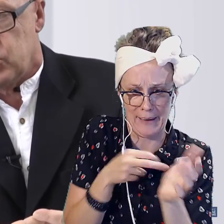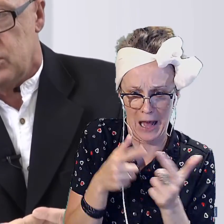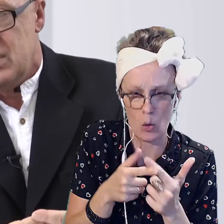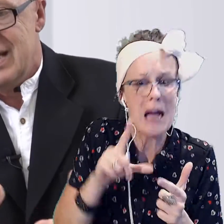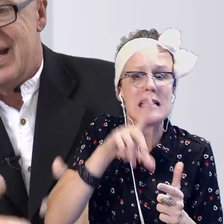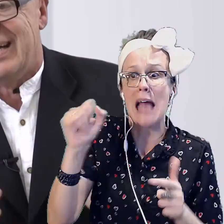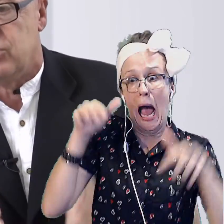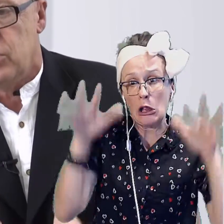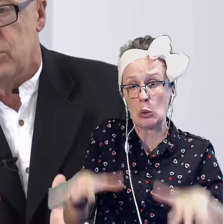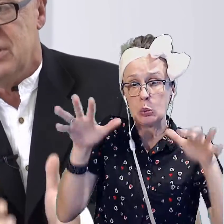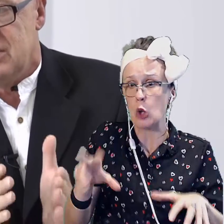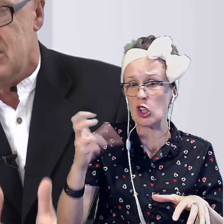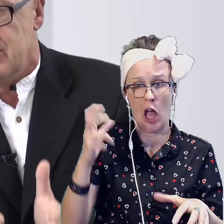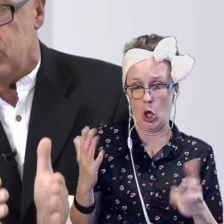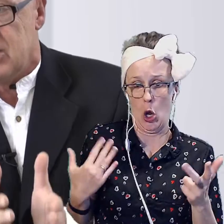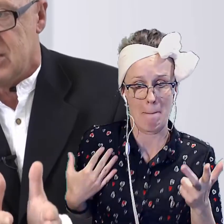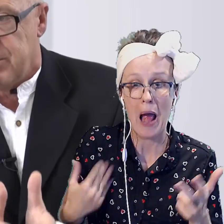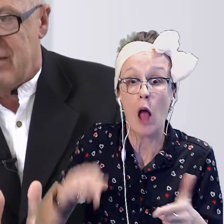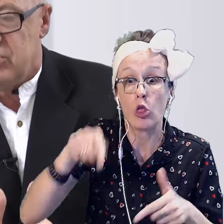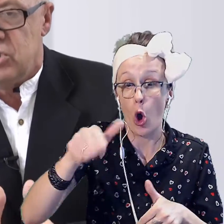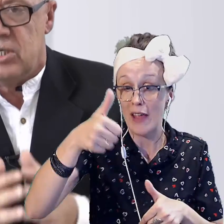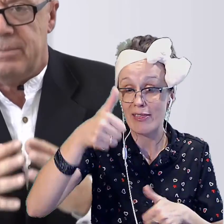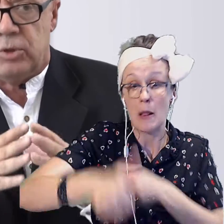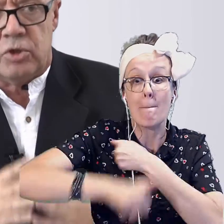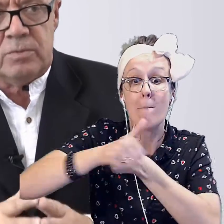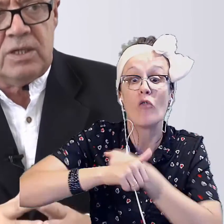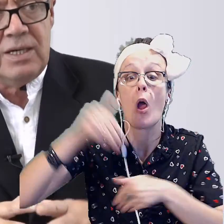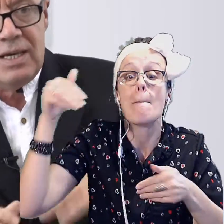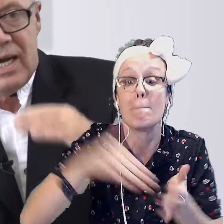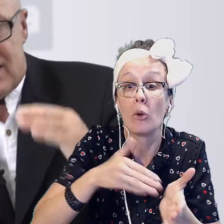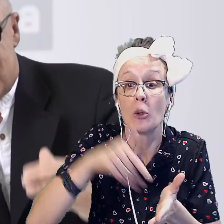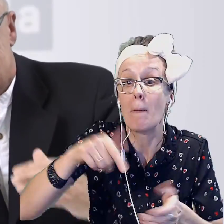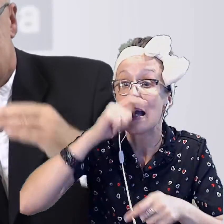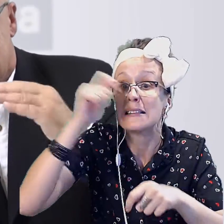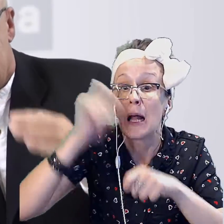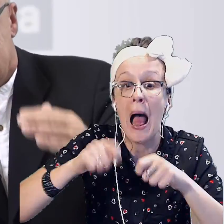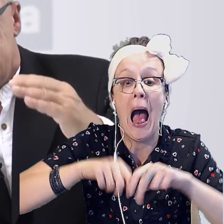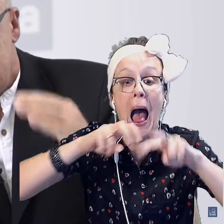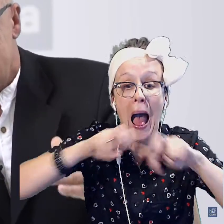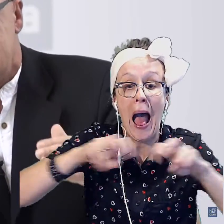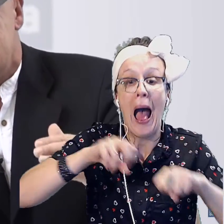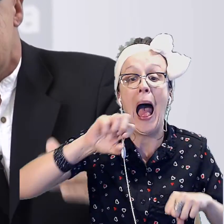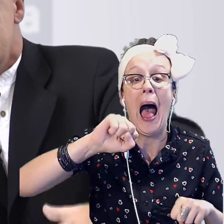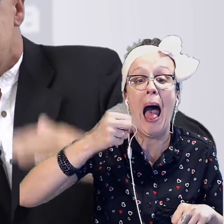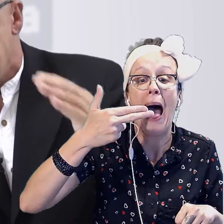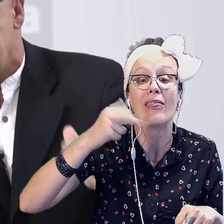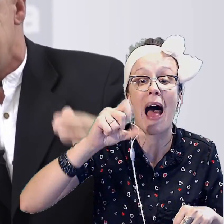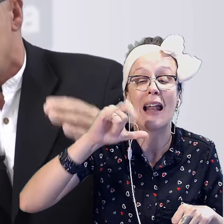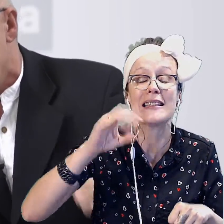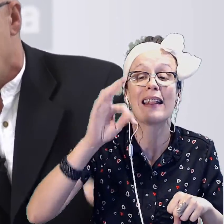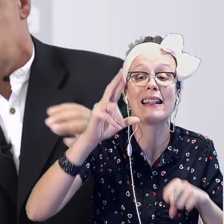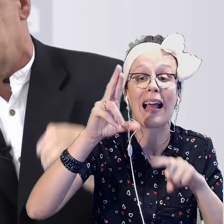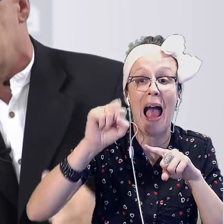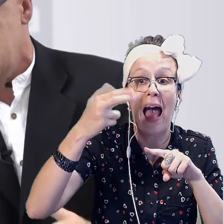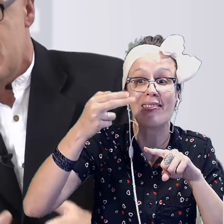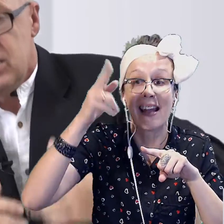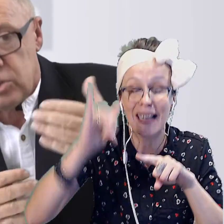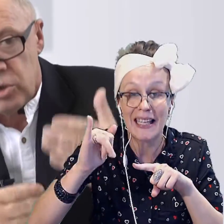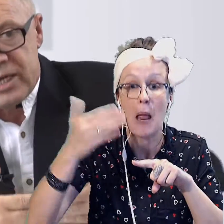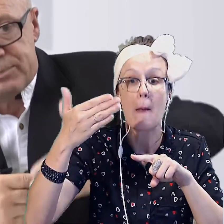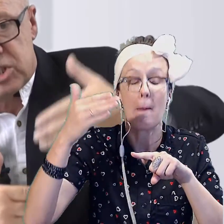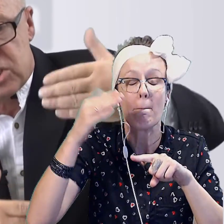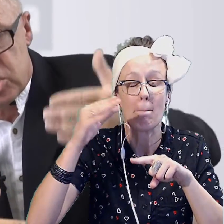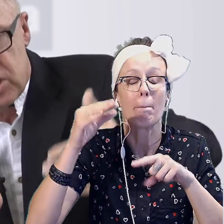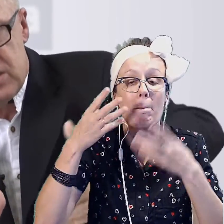mam za dużo a to jedynie można sprawdzić poziomie analizy tkanki miękkiej jakie są włosy